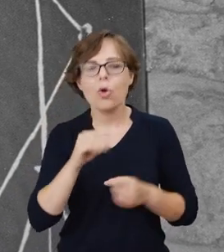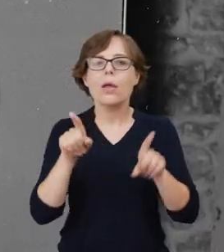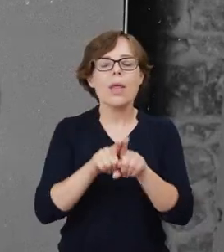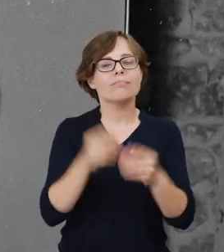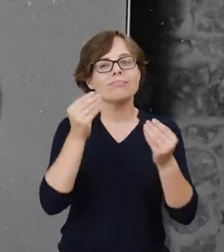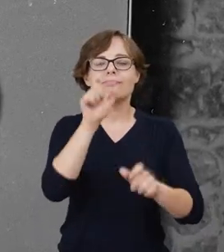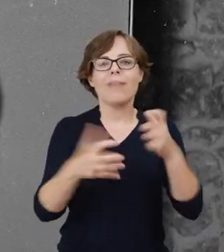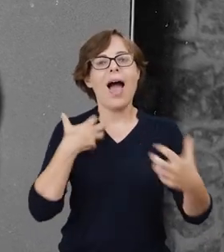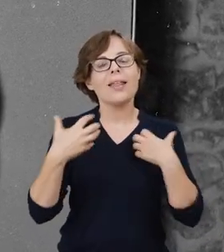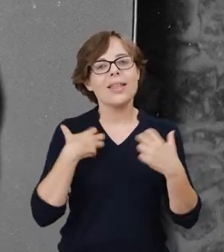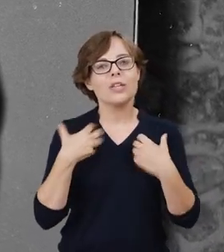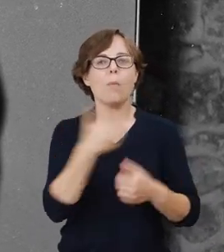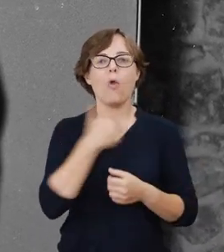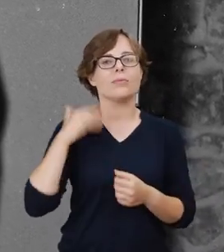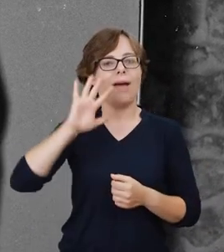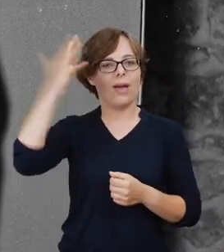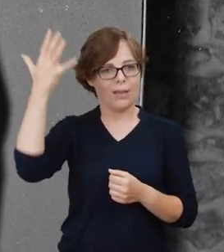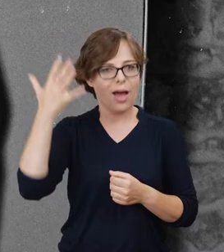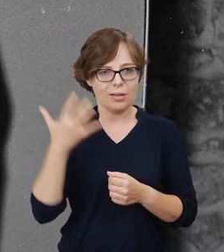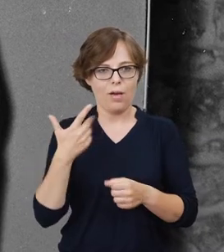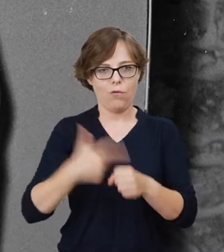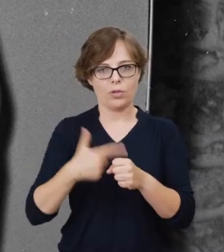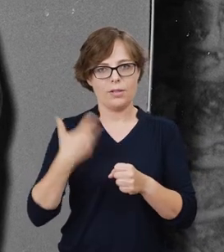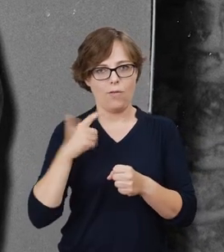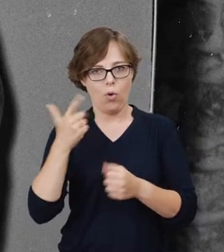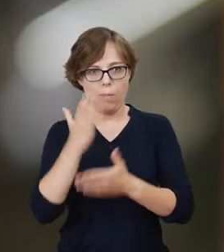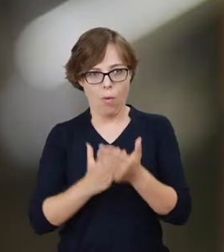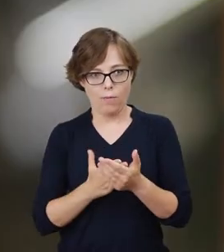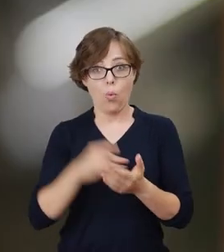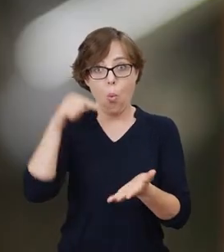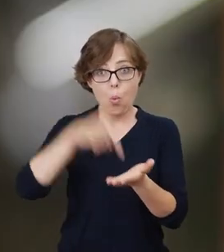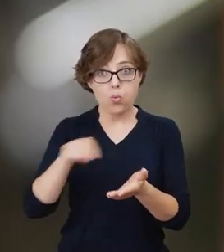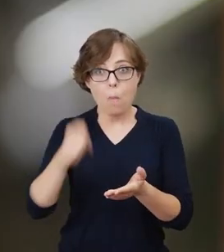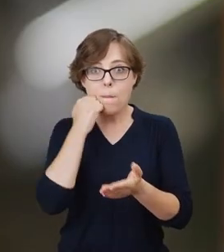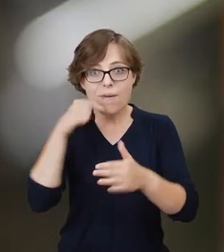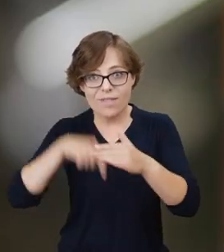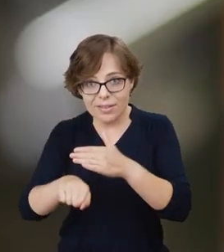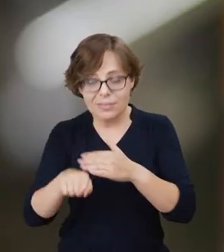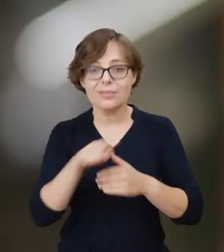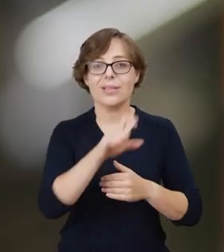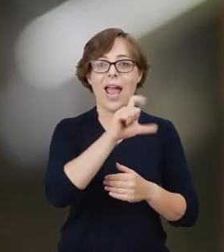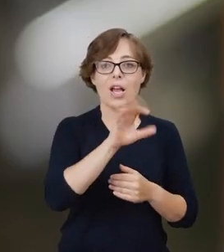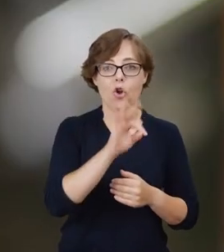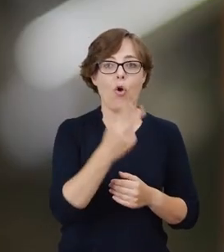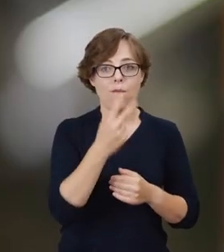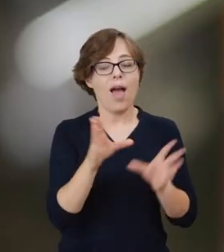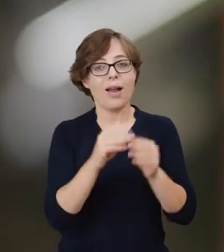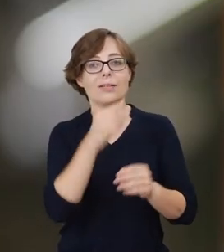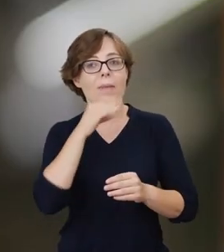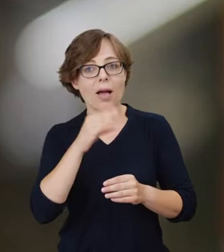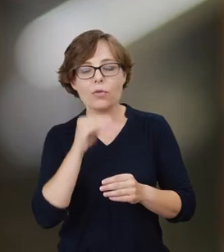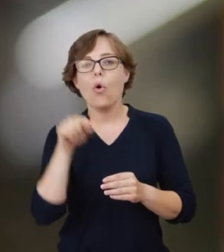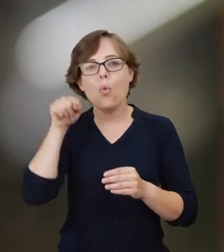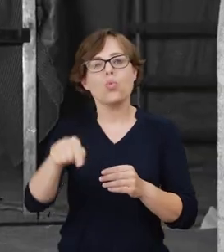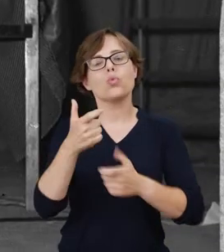wieku XX. To właśnie w krzysztoforskich piwnicach Tadeusz Kantor razem z teatrem Krikot 2 zrealizował